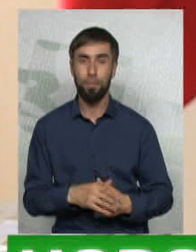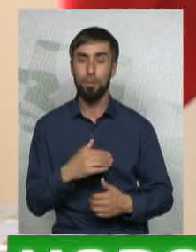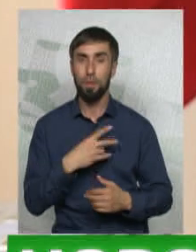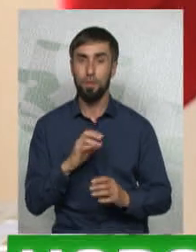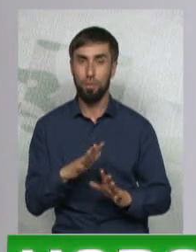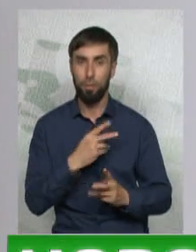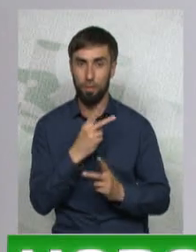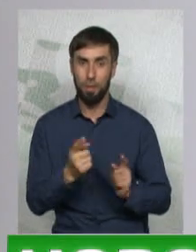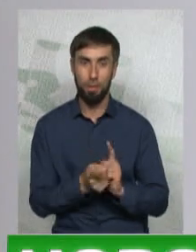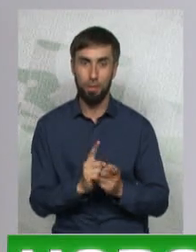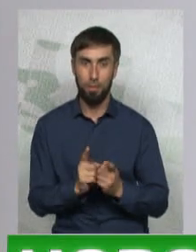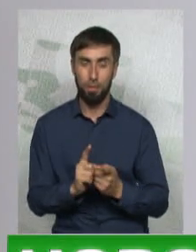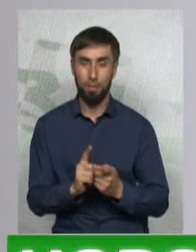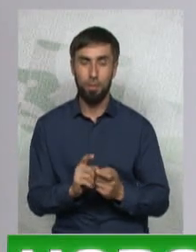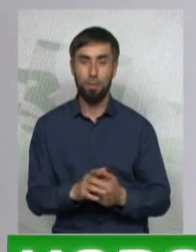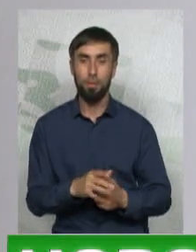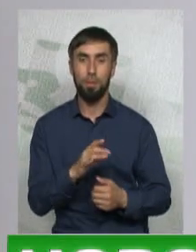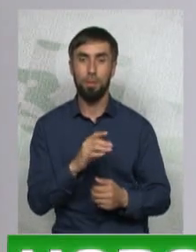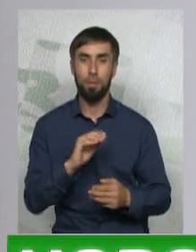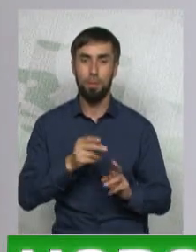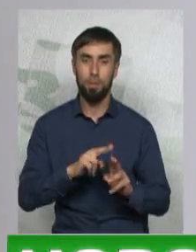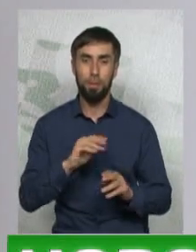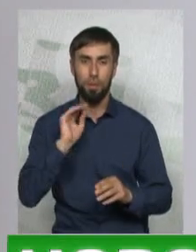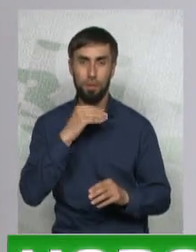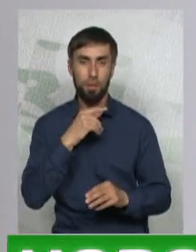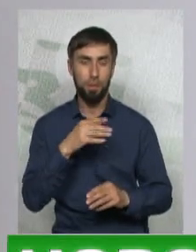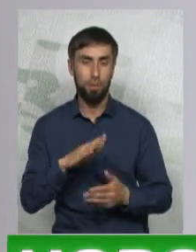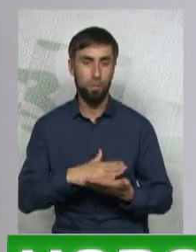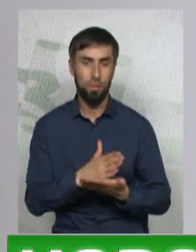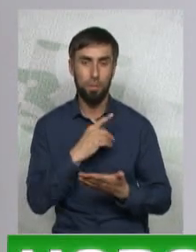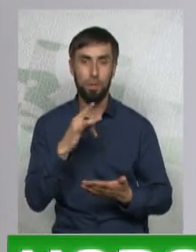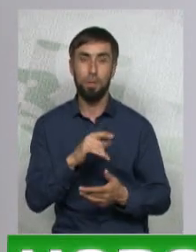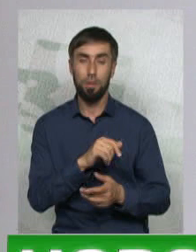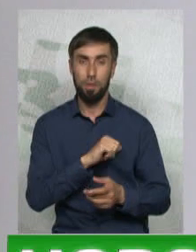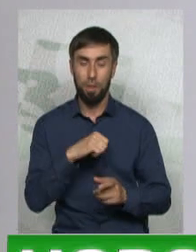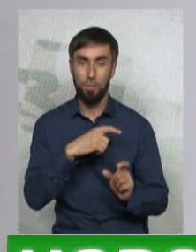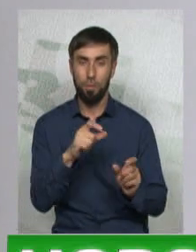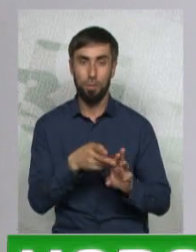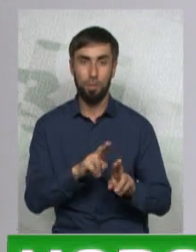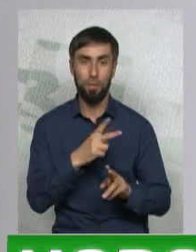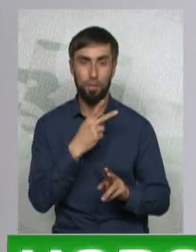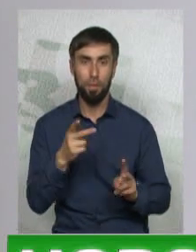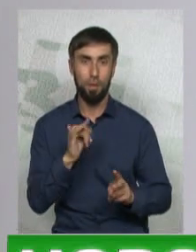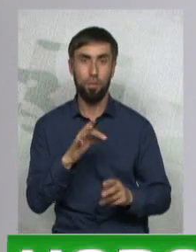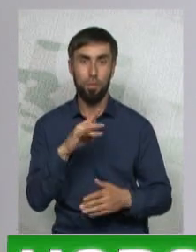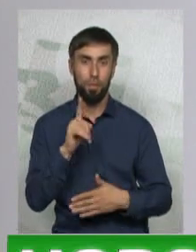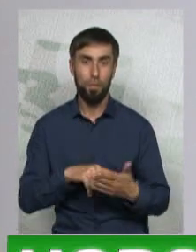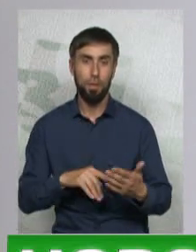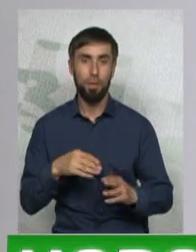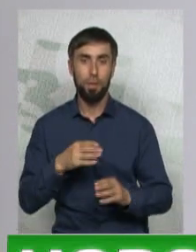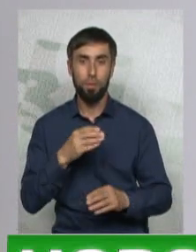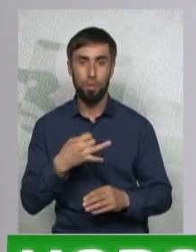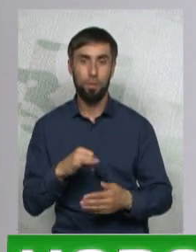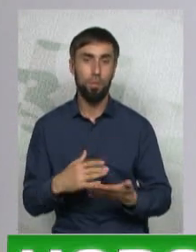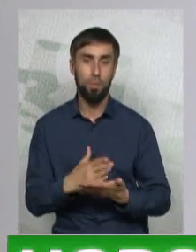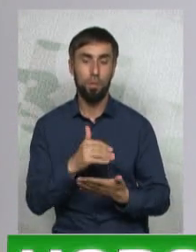видим изменения в инвестиционном климате, в экономической политике республики, но и сами люди это видят. Они верят той политике, доверяют